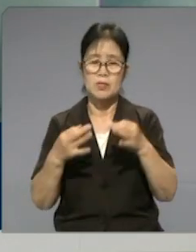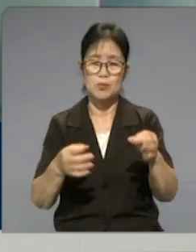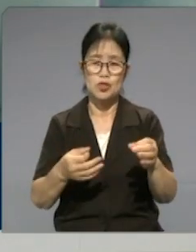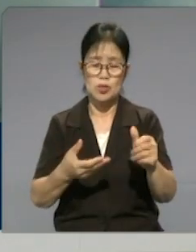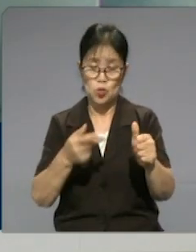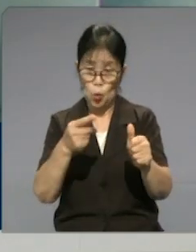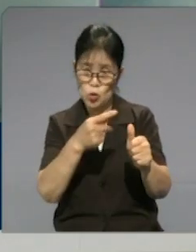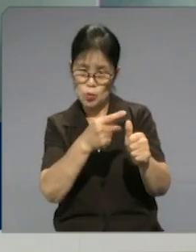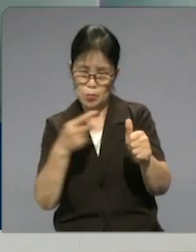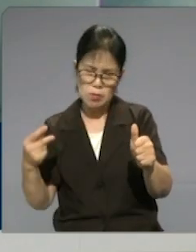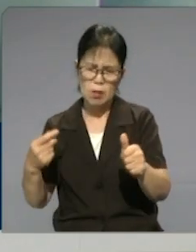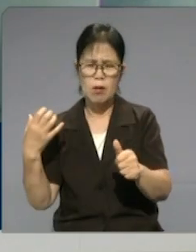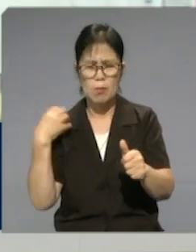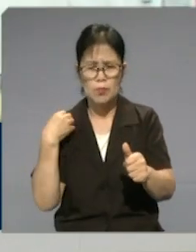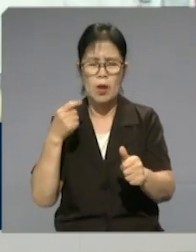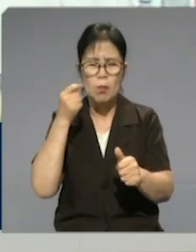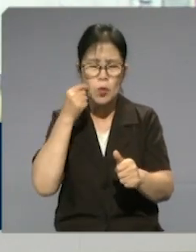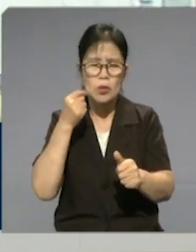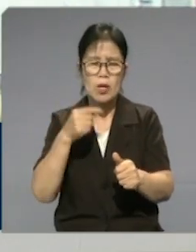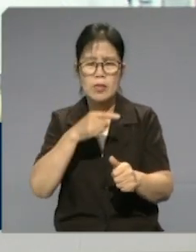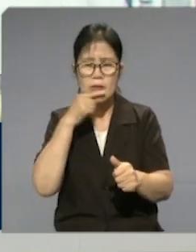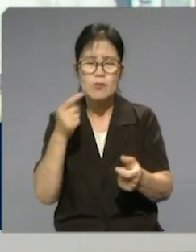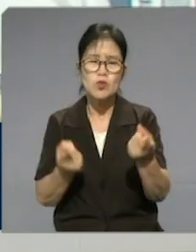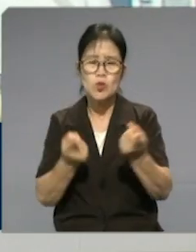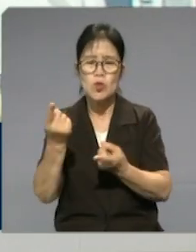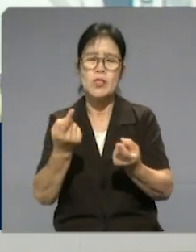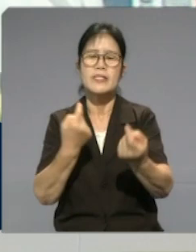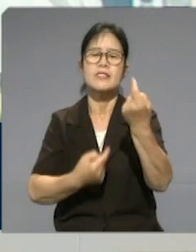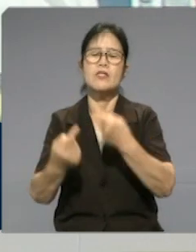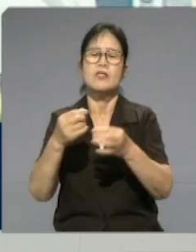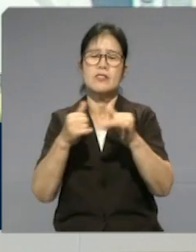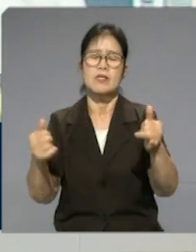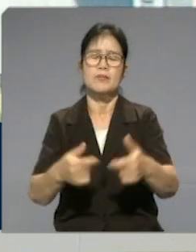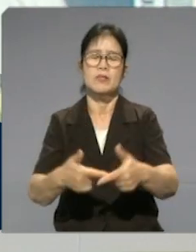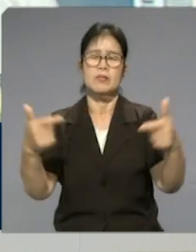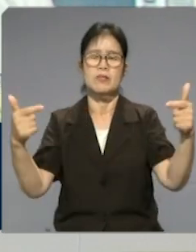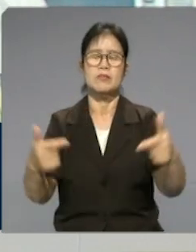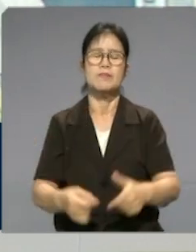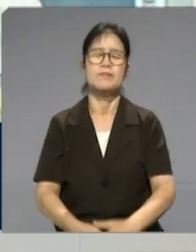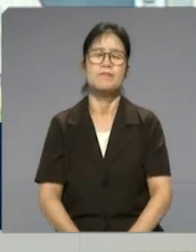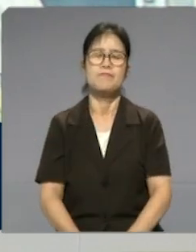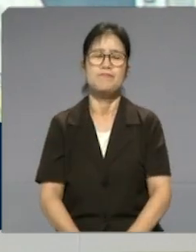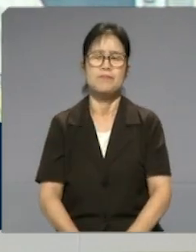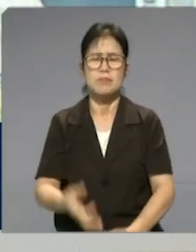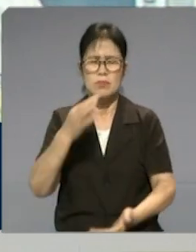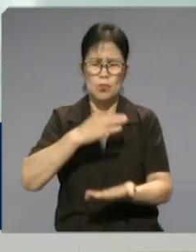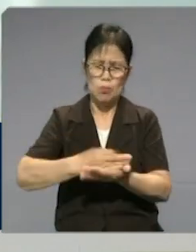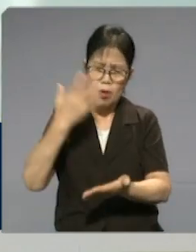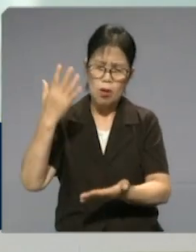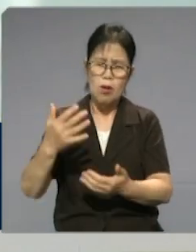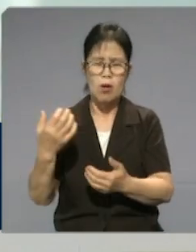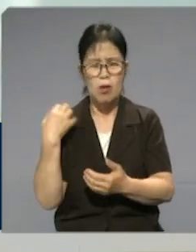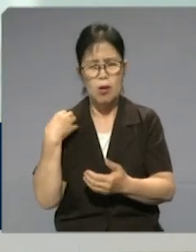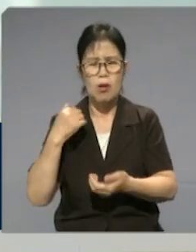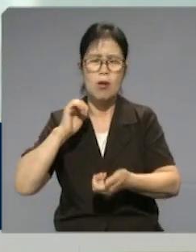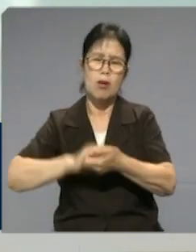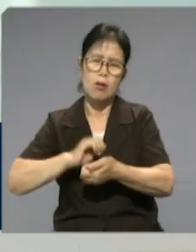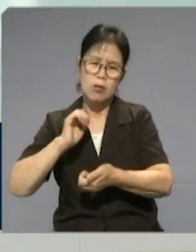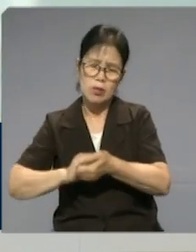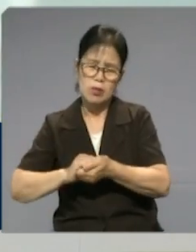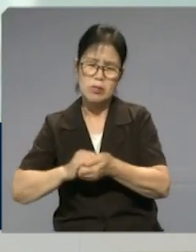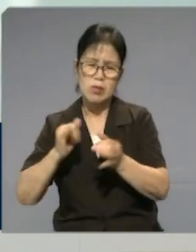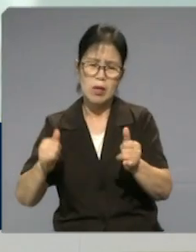금융기관에서 받은 대출을 감당 못해 채무조정을 신청한 사람들이 크게 늘었습니다. 고금리 등의 영향으로 한계 차주들의